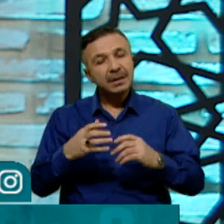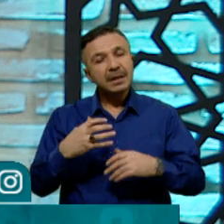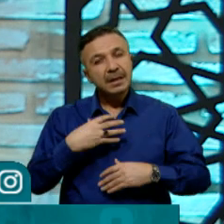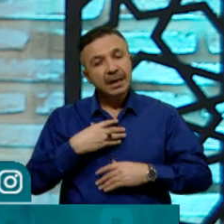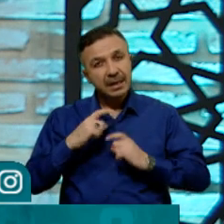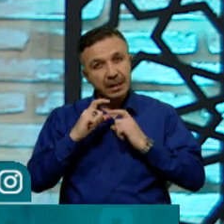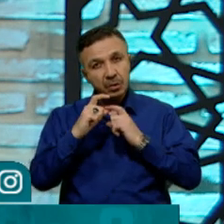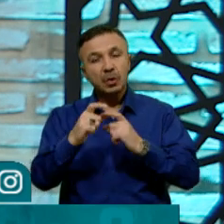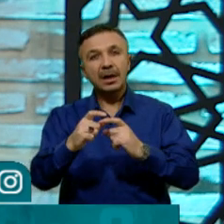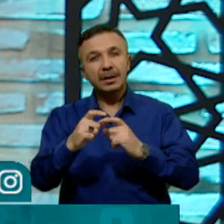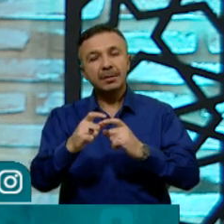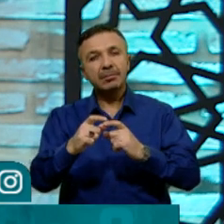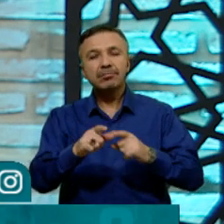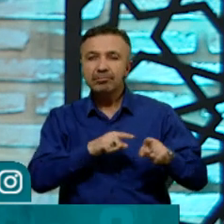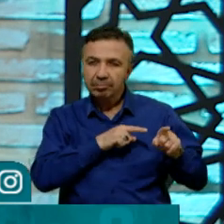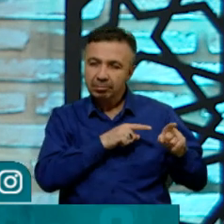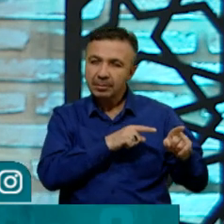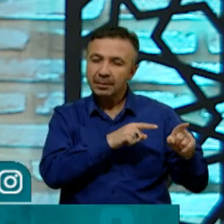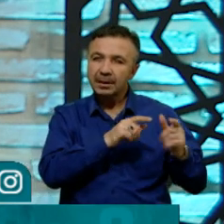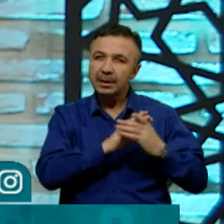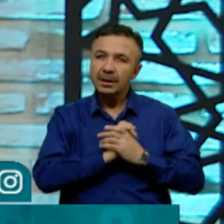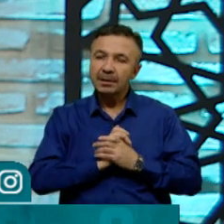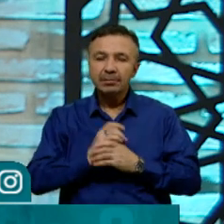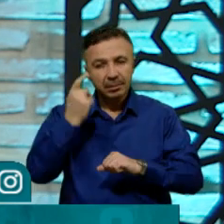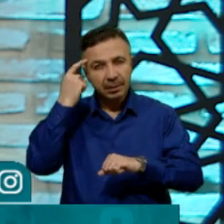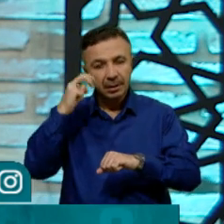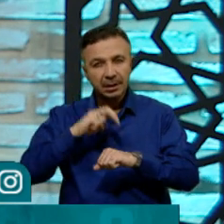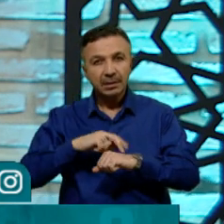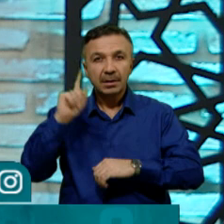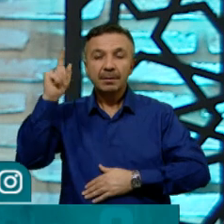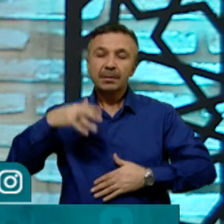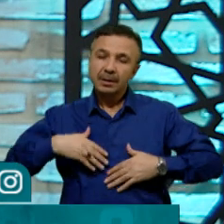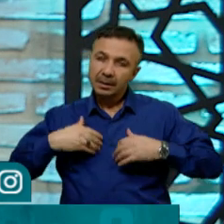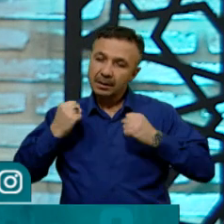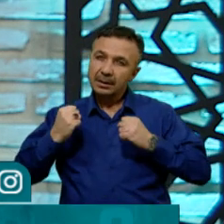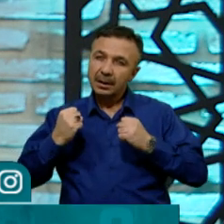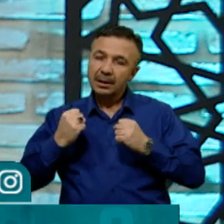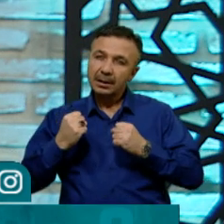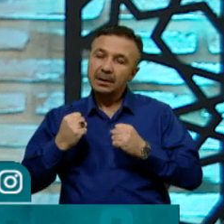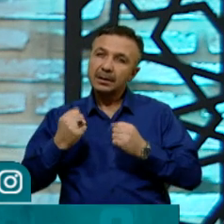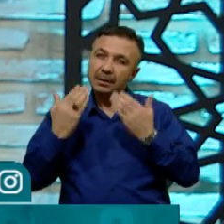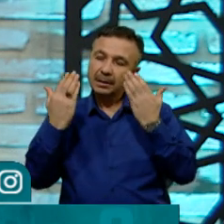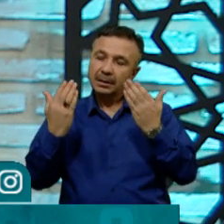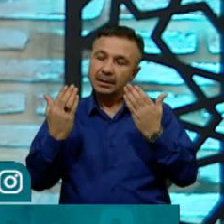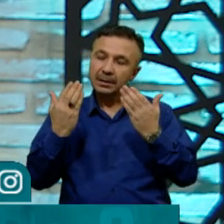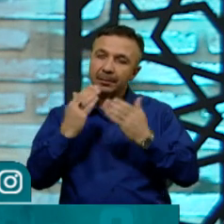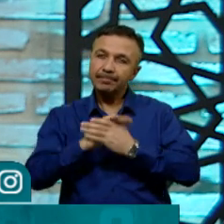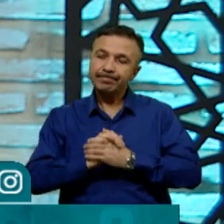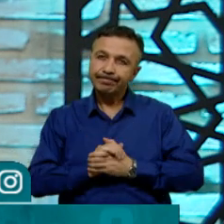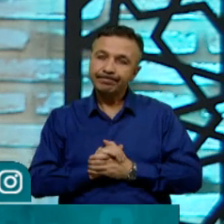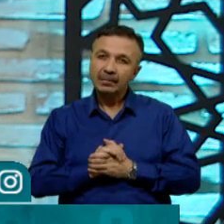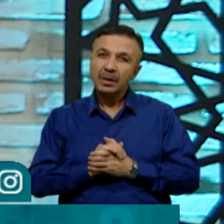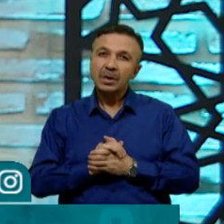sayfalarını takip edebilecektir hatırlatmasını bir kez daha yapayım ve Rabbimizden sağlık sıhhat afiyet niyazında bulunalım İnşallah